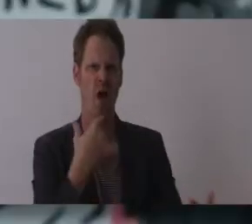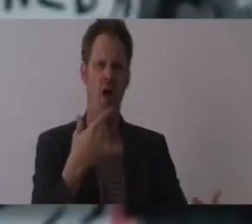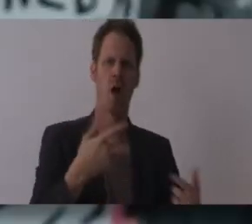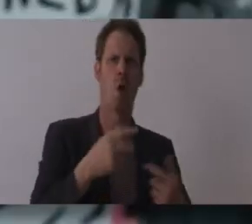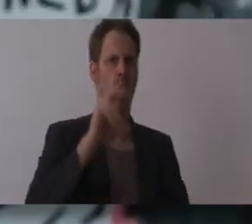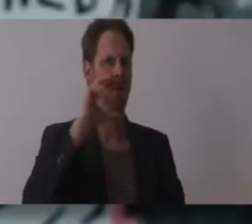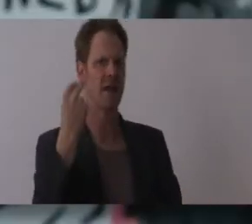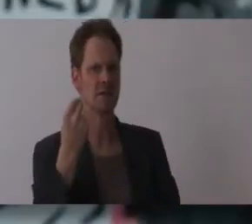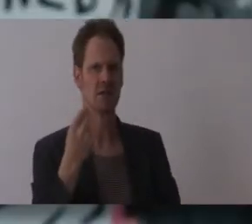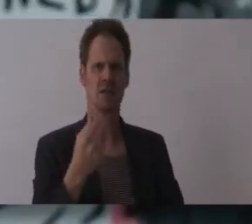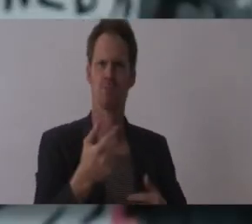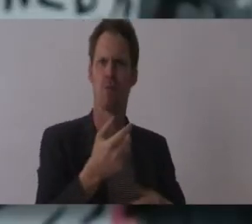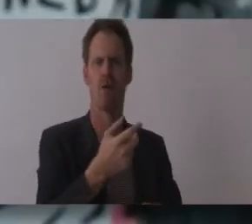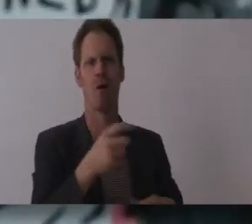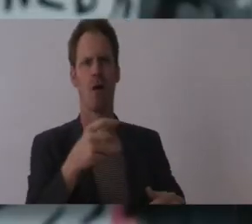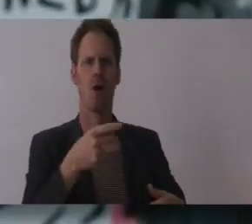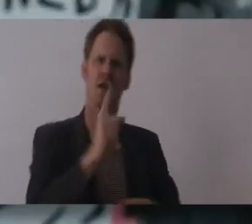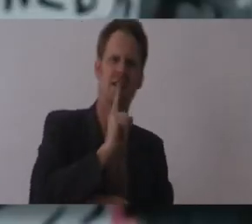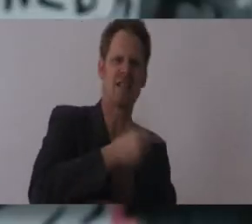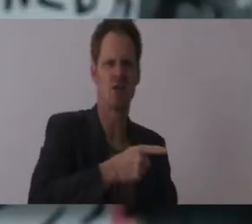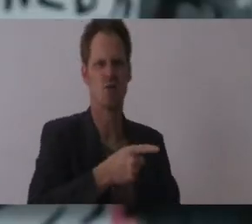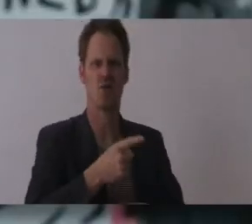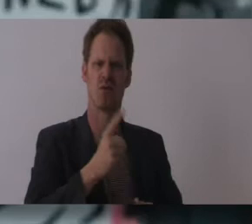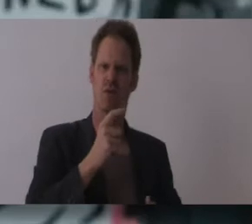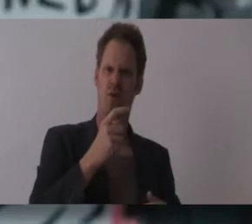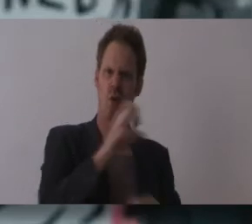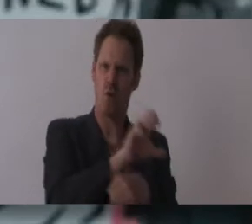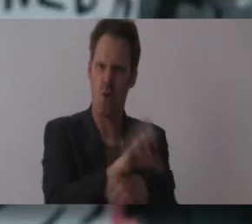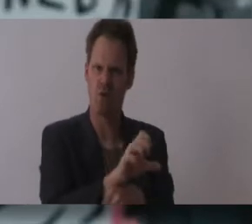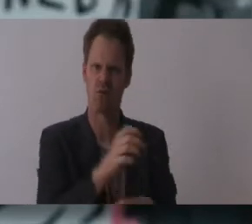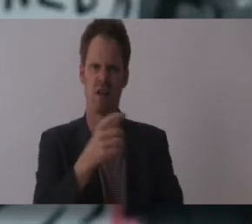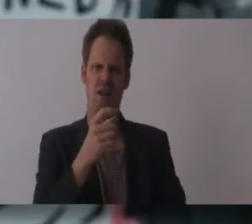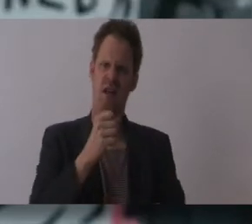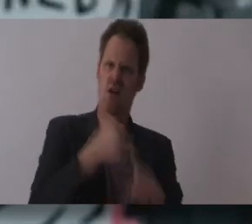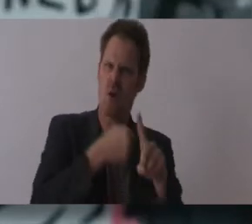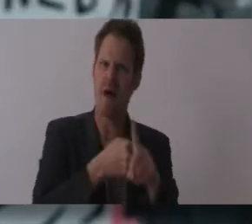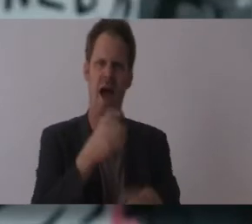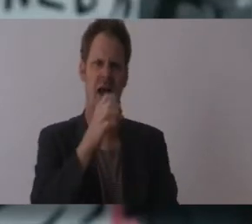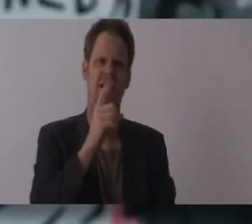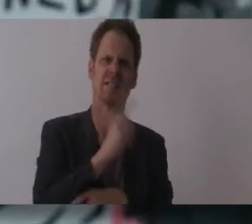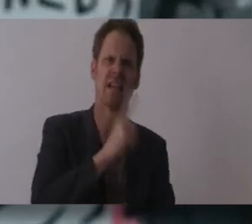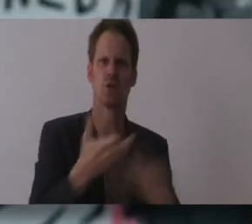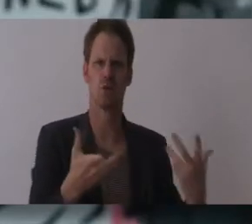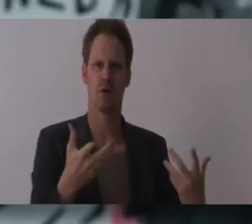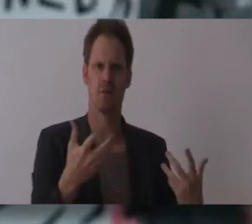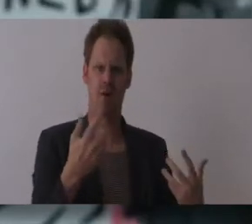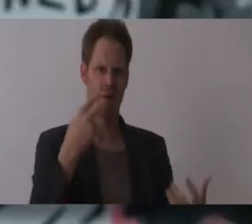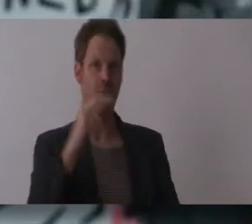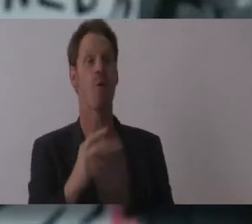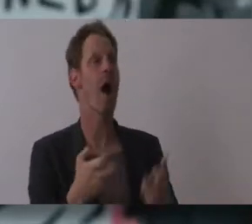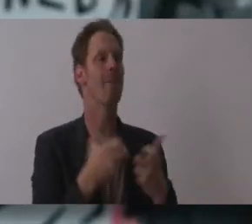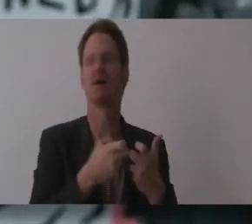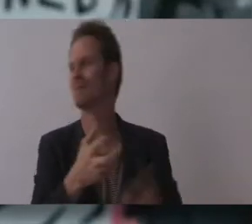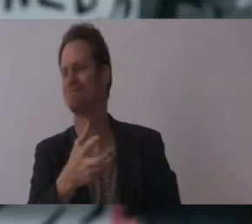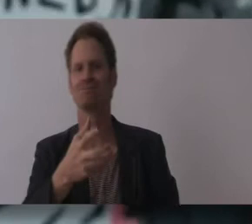la lutte contre la tyrannie, la dictature, de justement être en... On voit